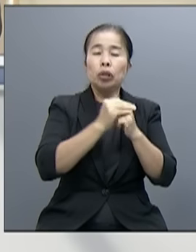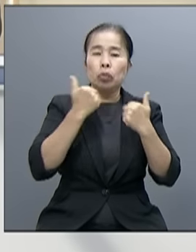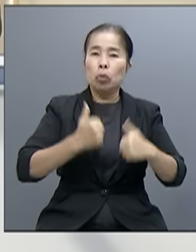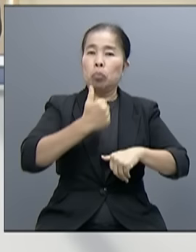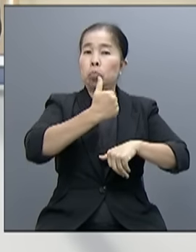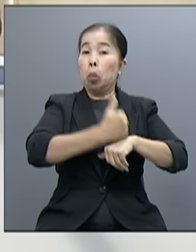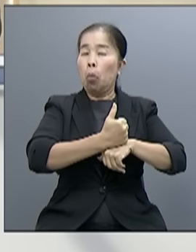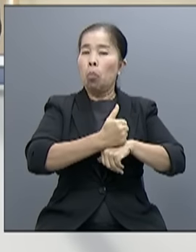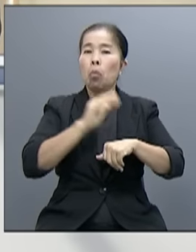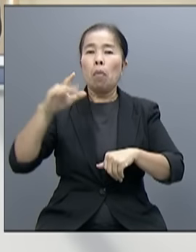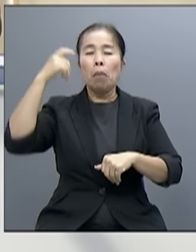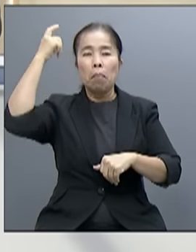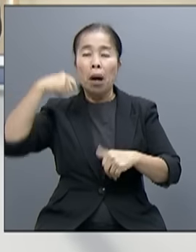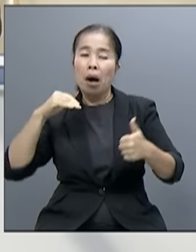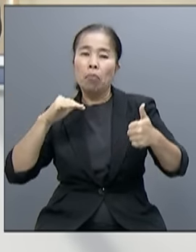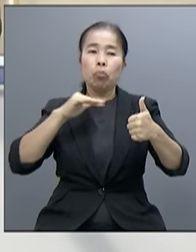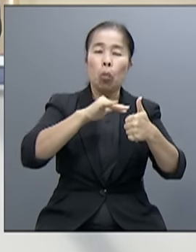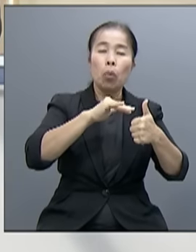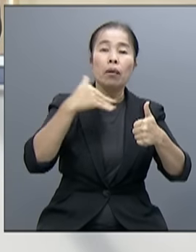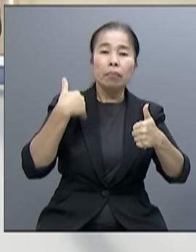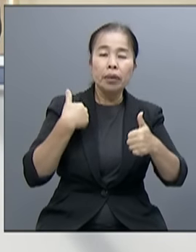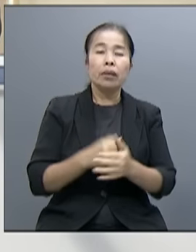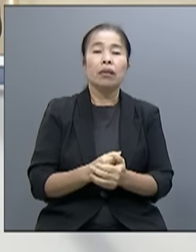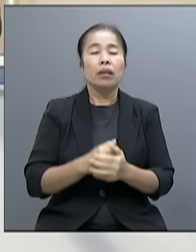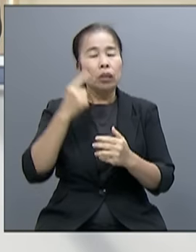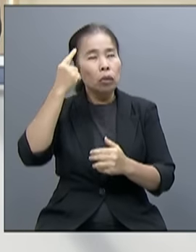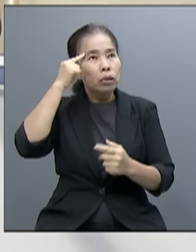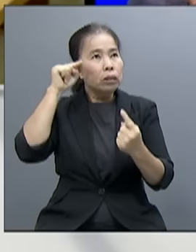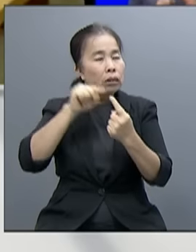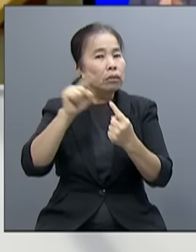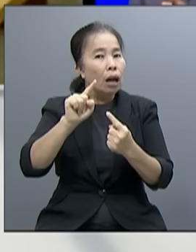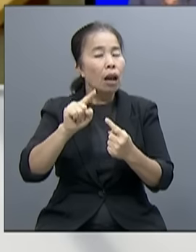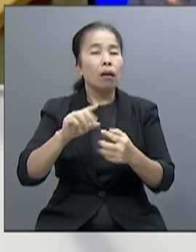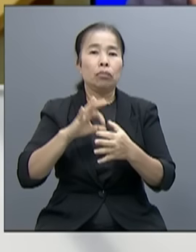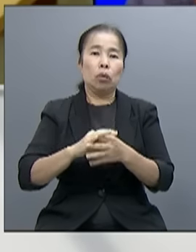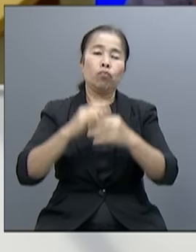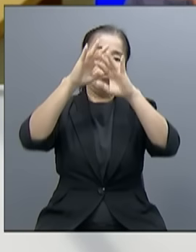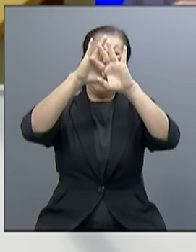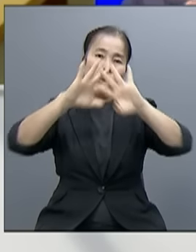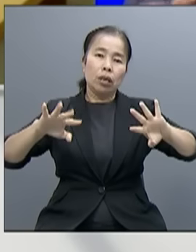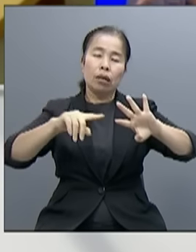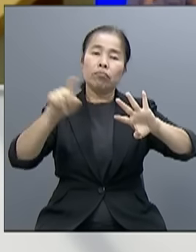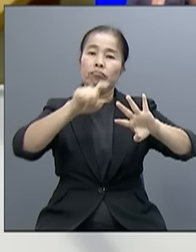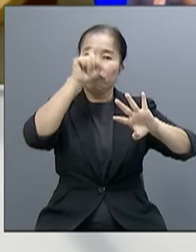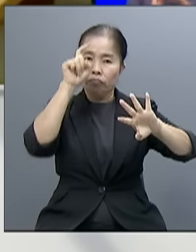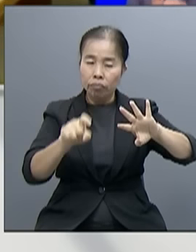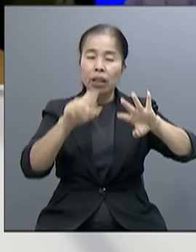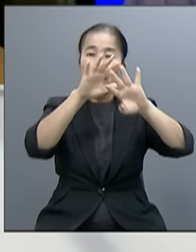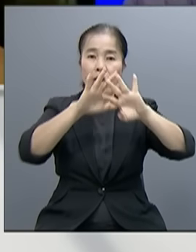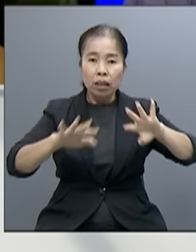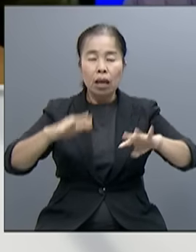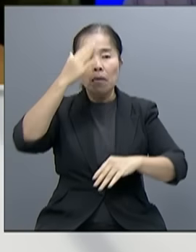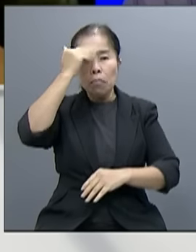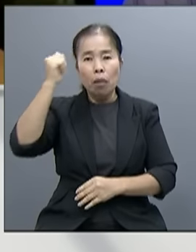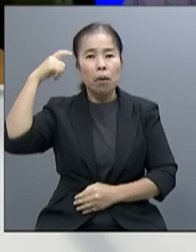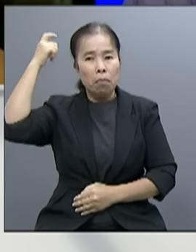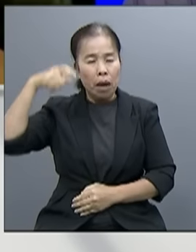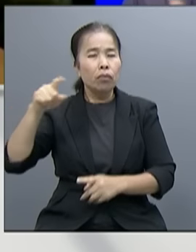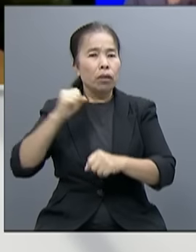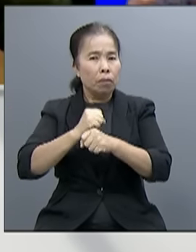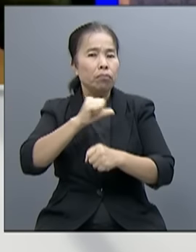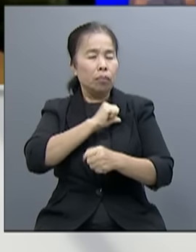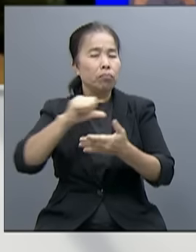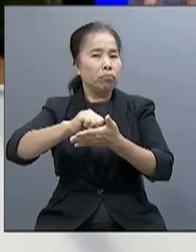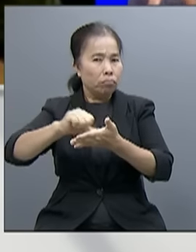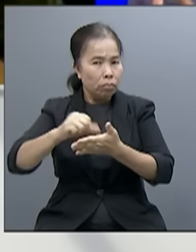ในเมียนมาอยู่ด้วยเช่นเดียวกันค่ะแล้วยังต้องคำนึงถึงบทบาทของอาเซียนที่เขาควรจะต้องเป็นหลักใหญ่ในการแก้ปัญหาด้วยเ